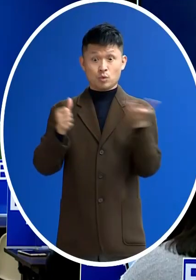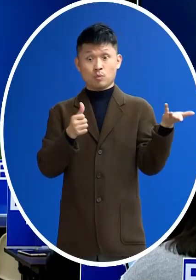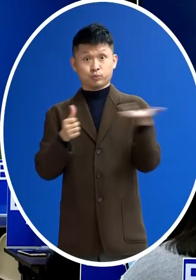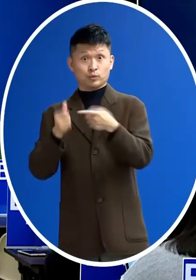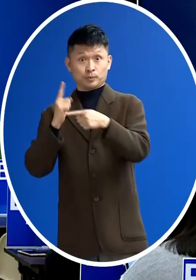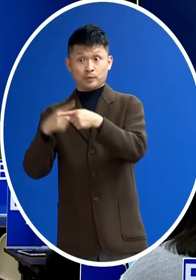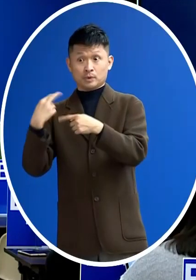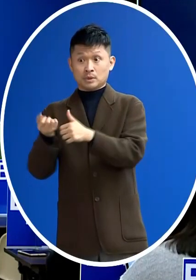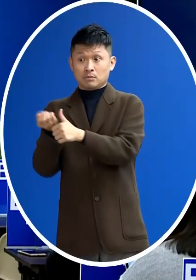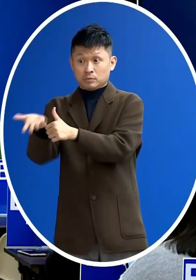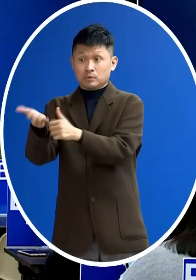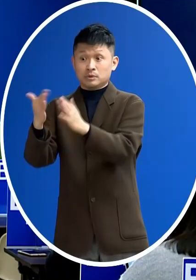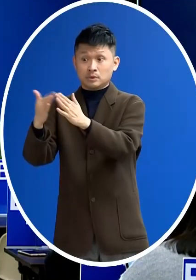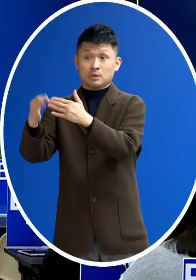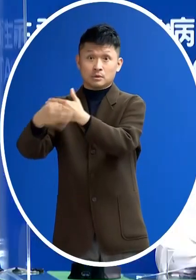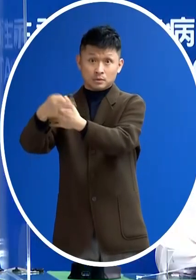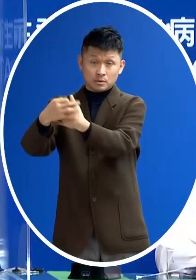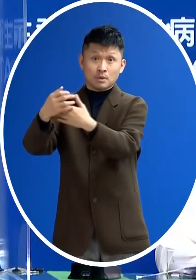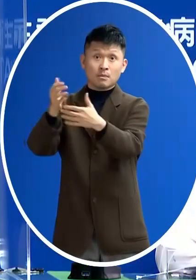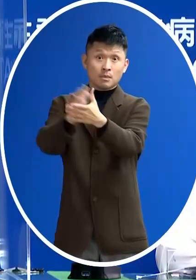跟朋友？谢谢。